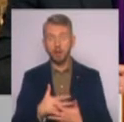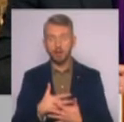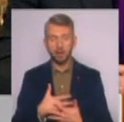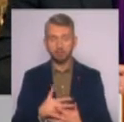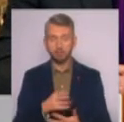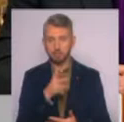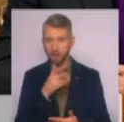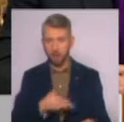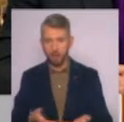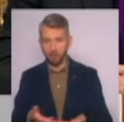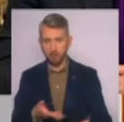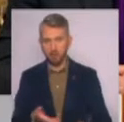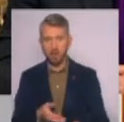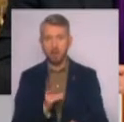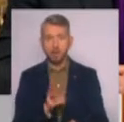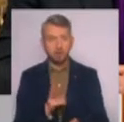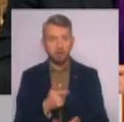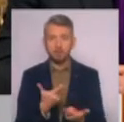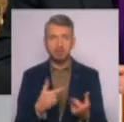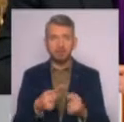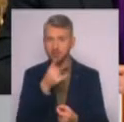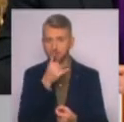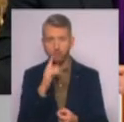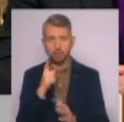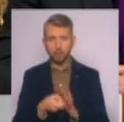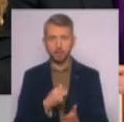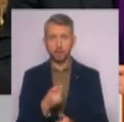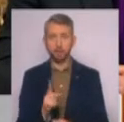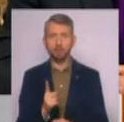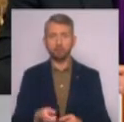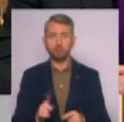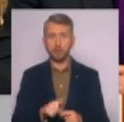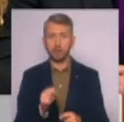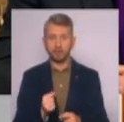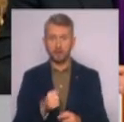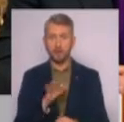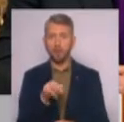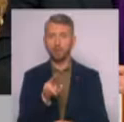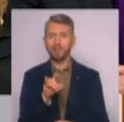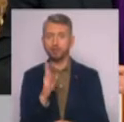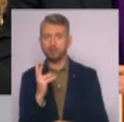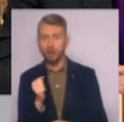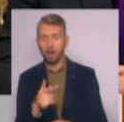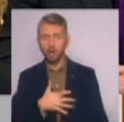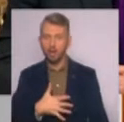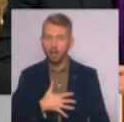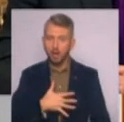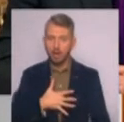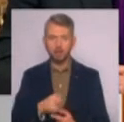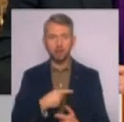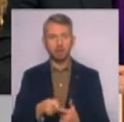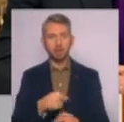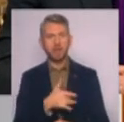Как это можно, вот нигде не могут определить, что это за одышка, что это сердечное,